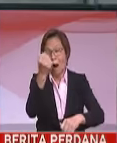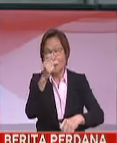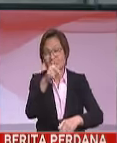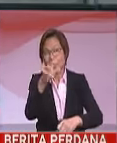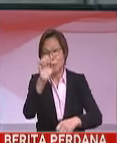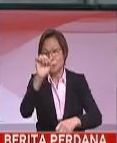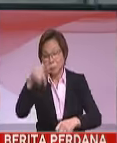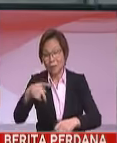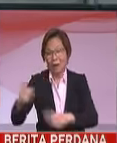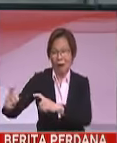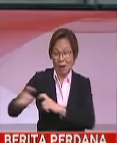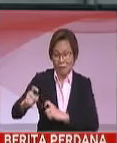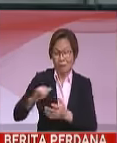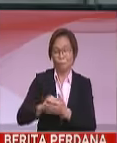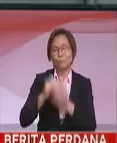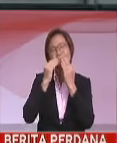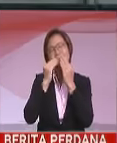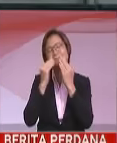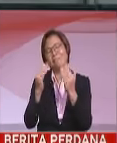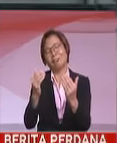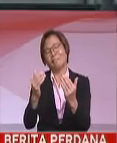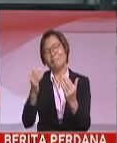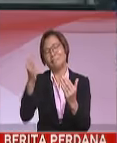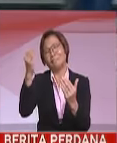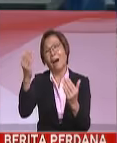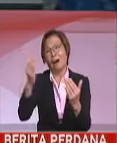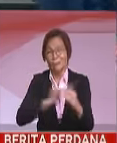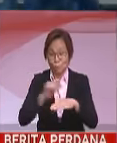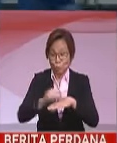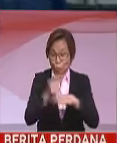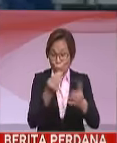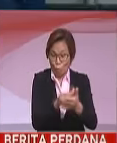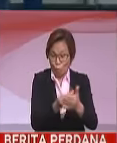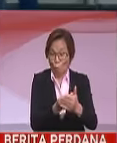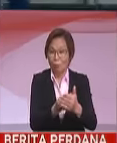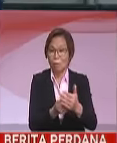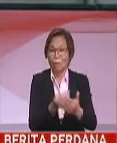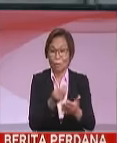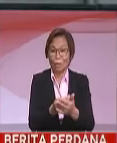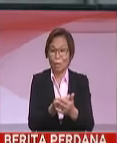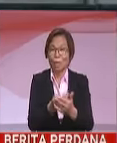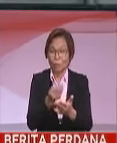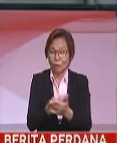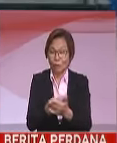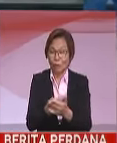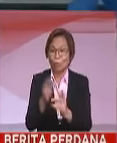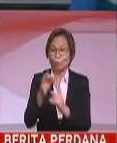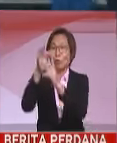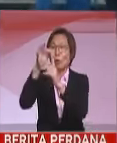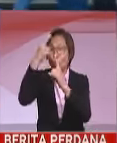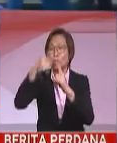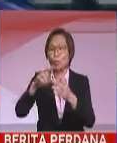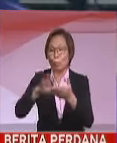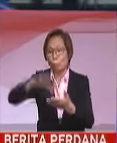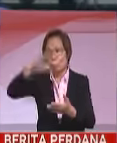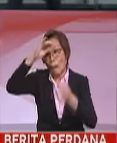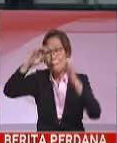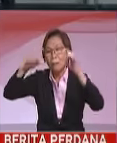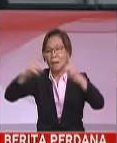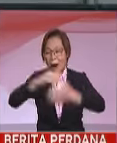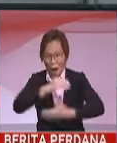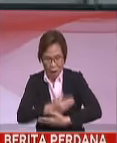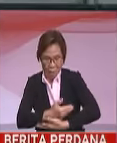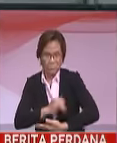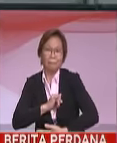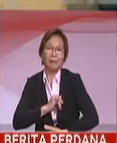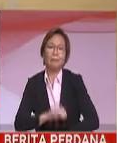tu, insyaAllah lah saya akan gunakan untuk pembelajaran pendidikan, pertama sekali untuk pembelajaran pendidikan anak